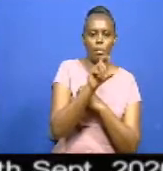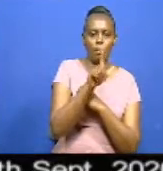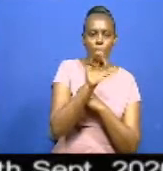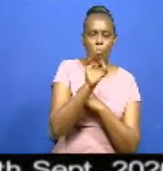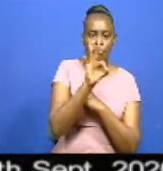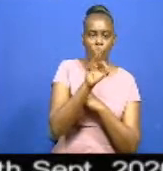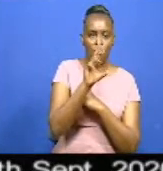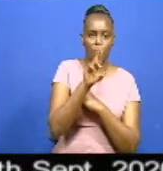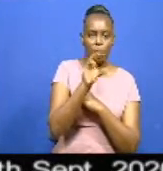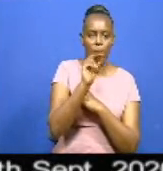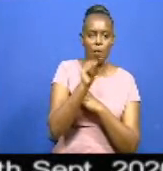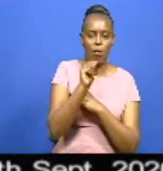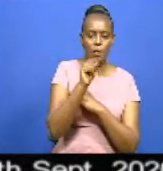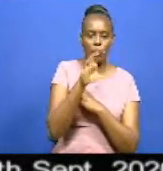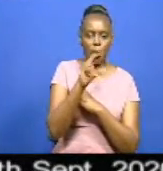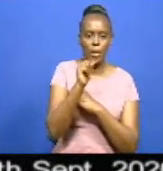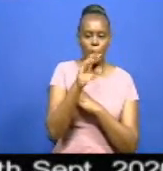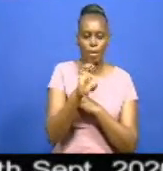namfahamu,